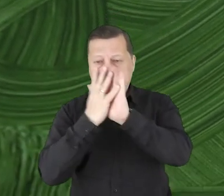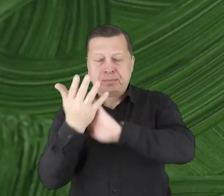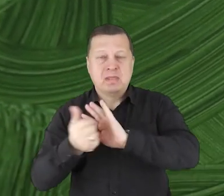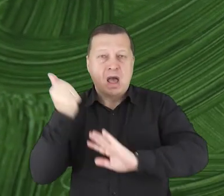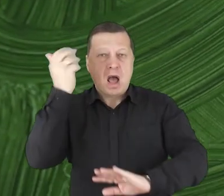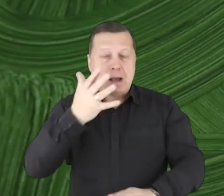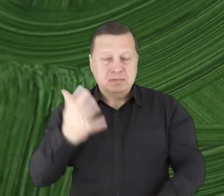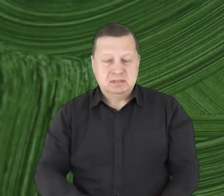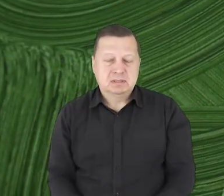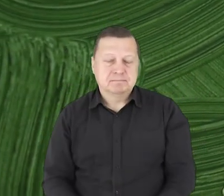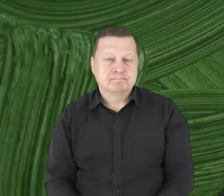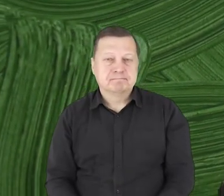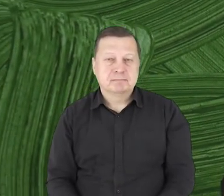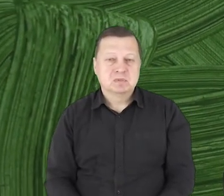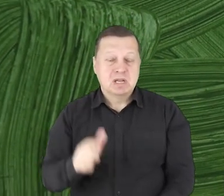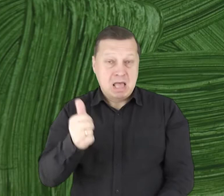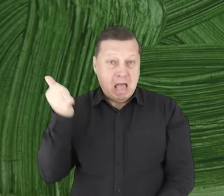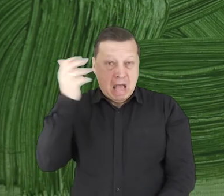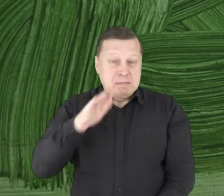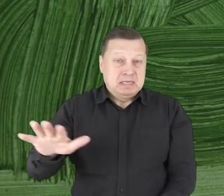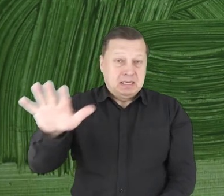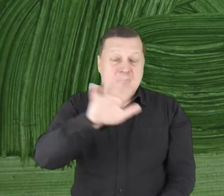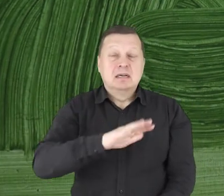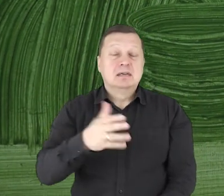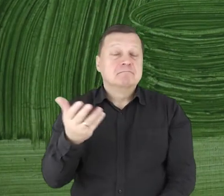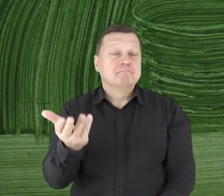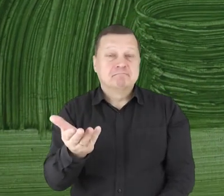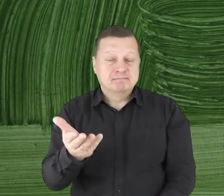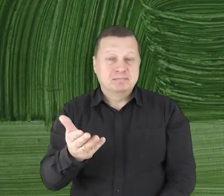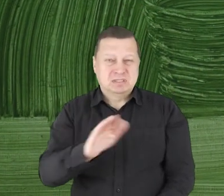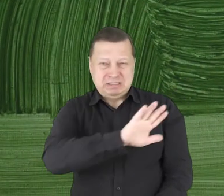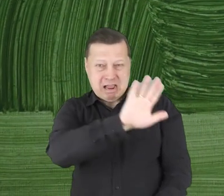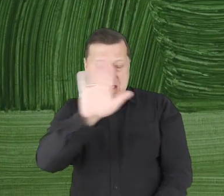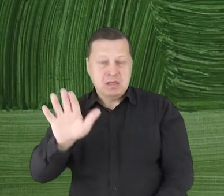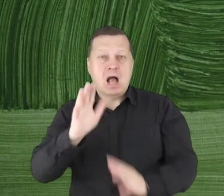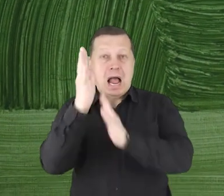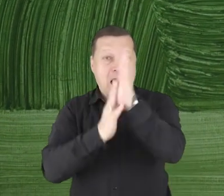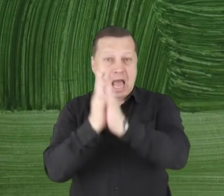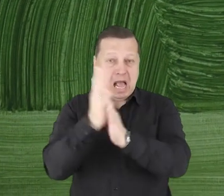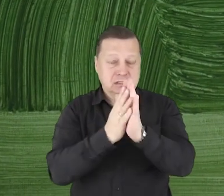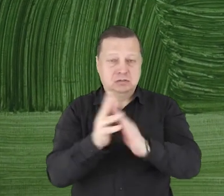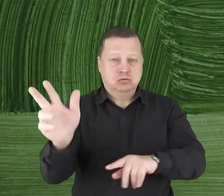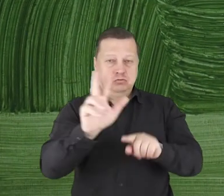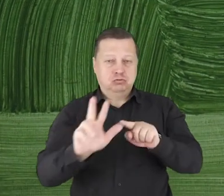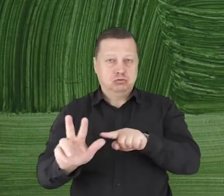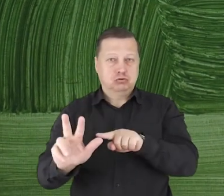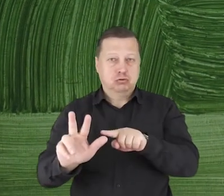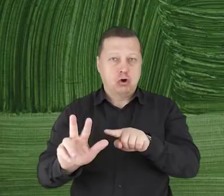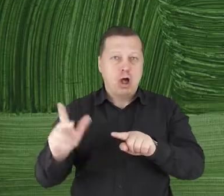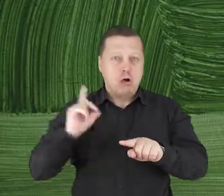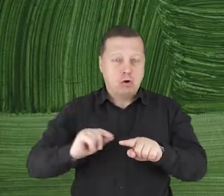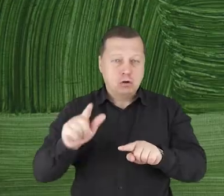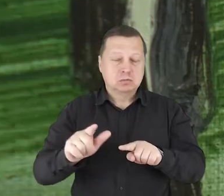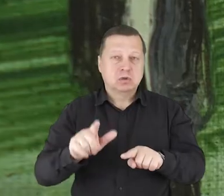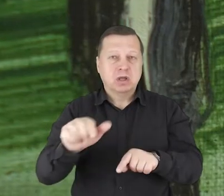w abstrakcję. Na tle abstrakcyjnej, niemalże abstrakcyjnej ściany lasu trzy postacie stały